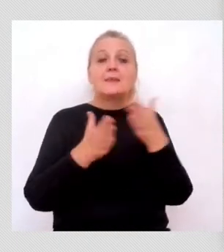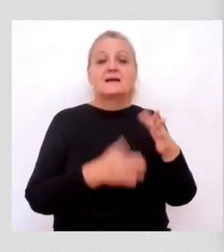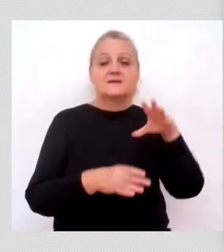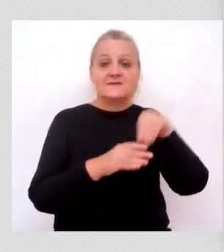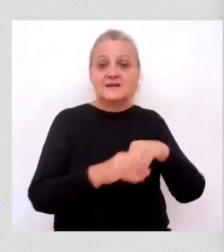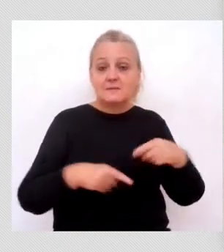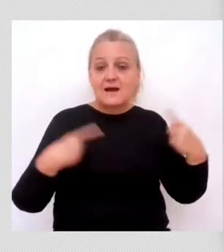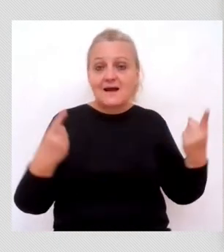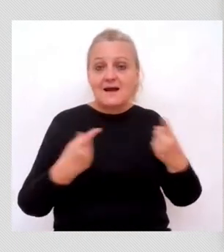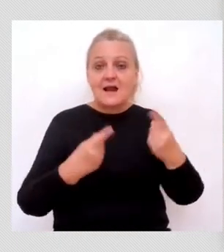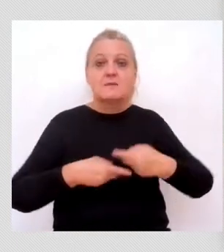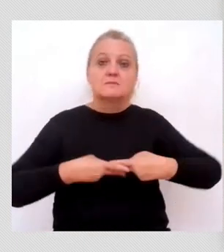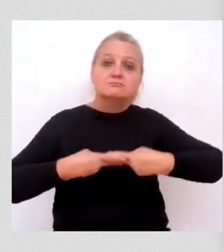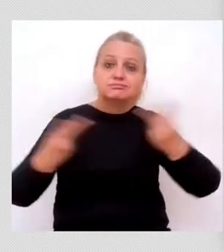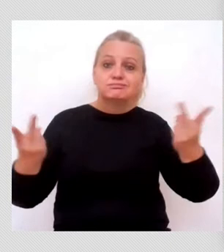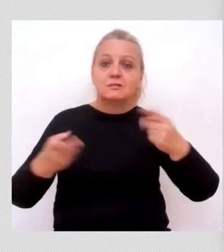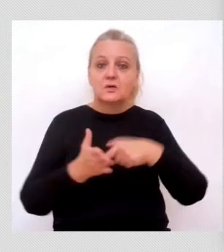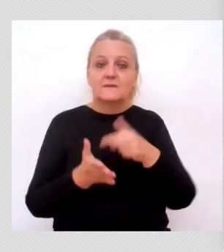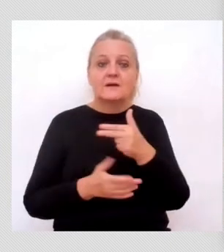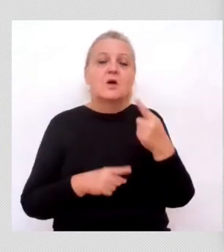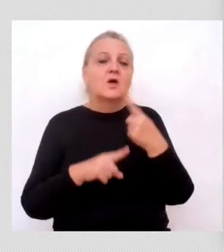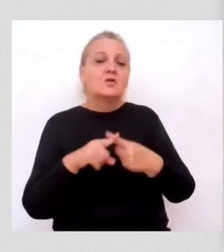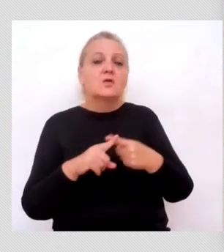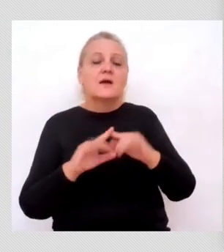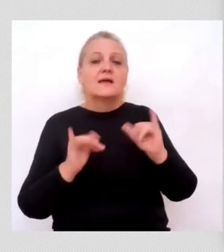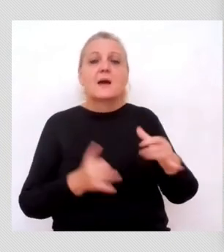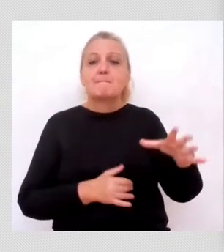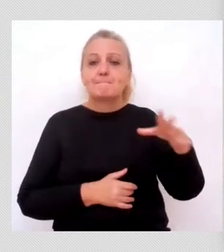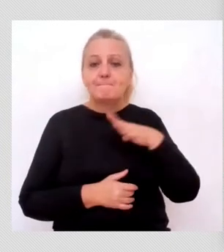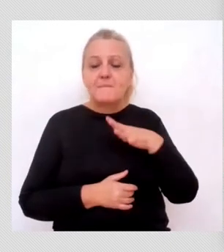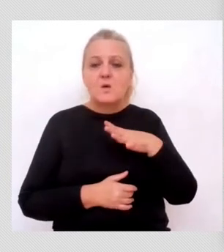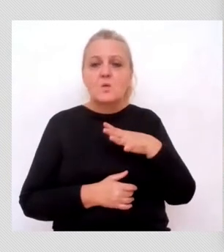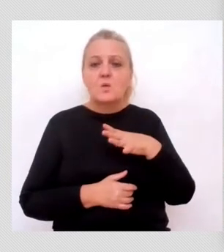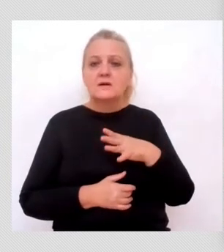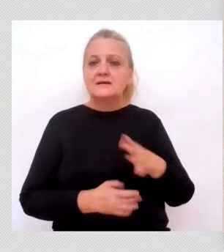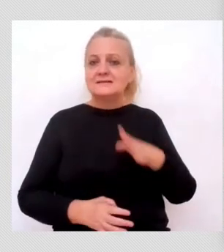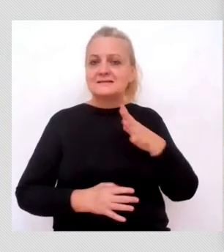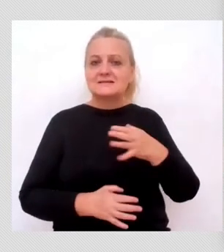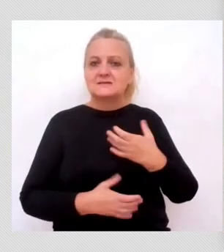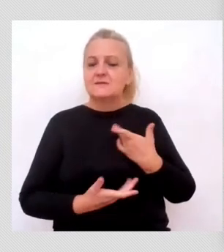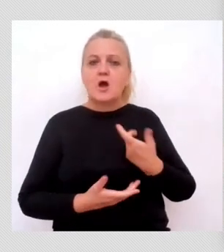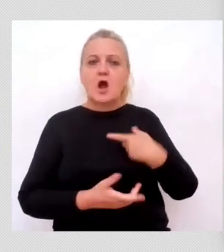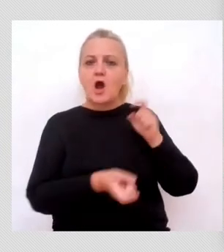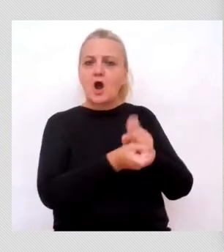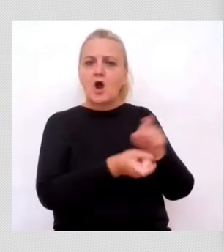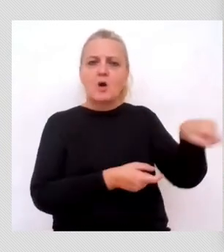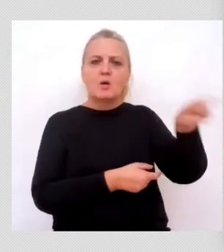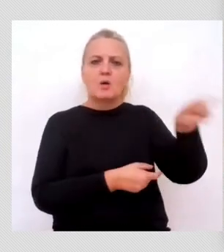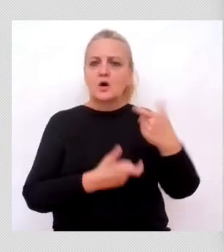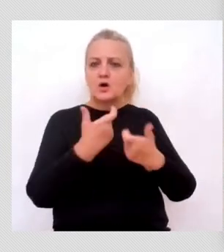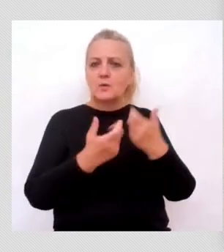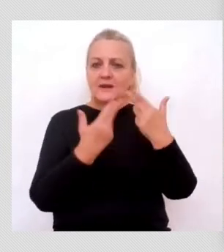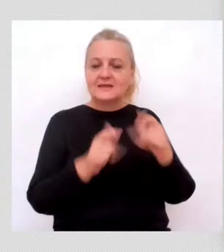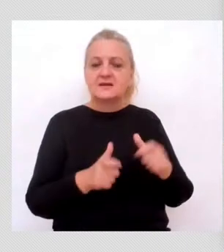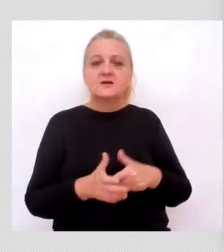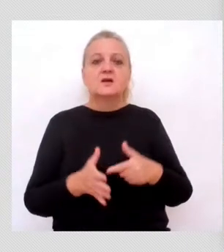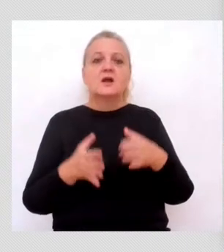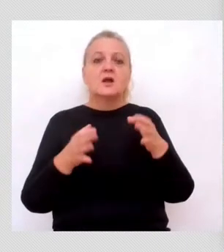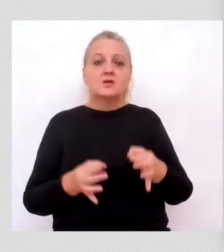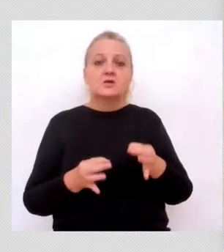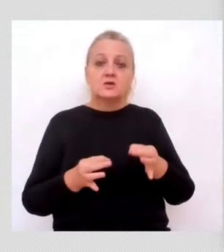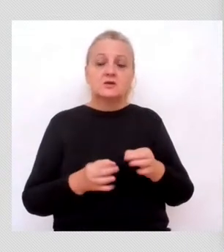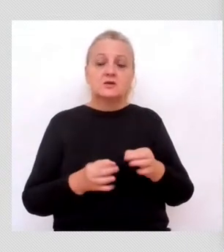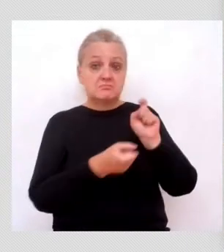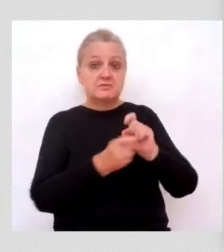kampanii nagłaśnianie tego, trochę to jest tak, jak żeśmy mieli pretensje przez lata do opozycji, że nic nie robi. Dzisiaj pewnie mamy tej pretensji trochę